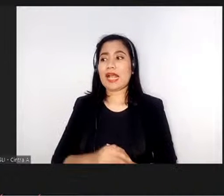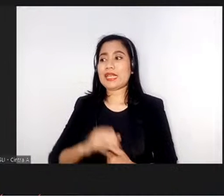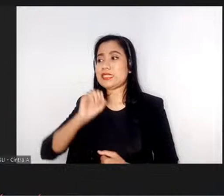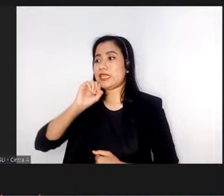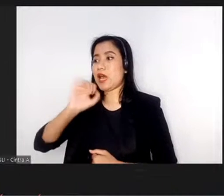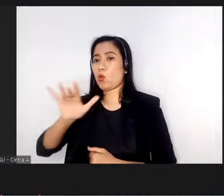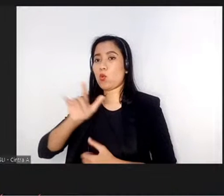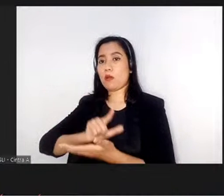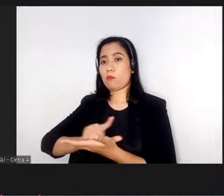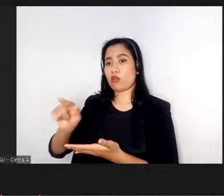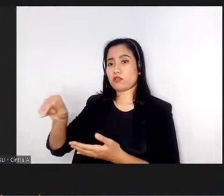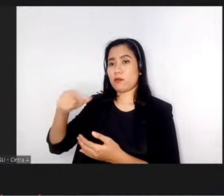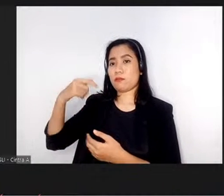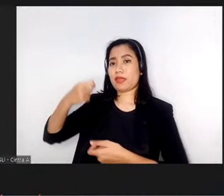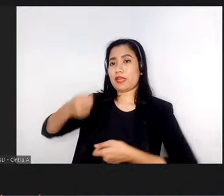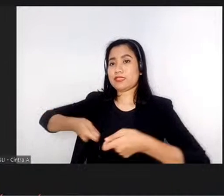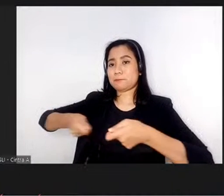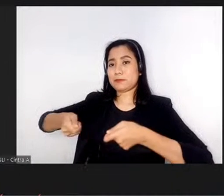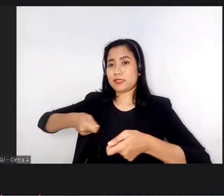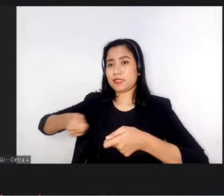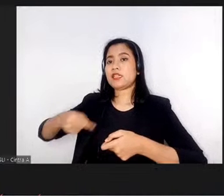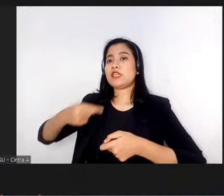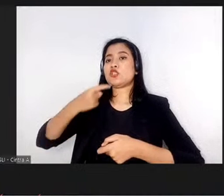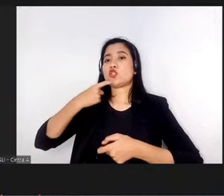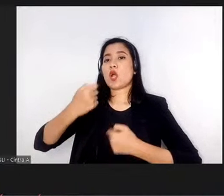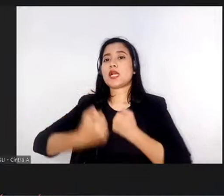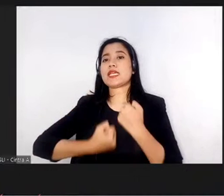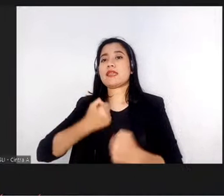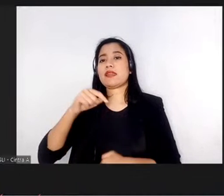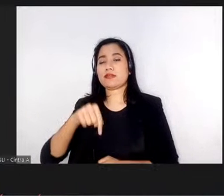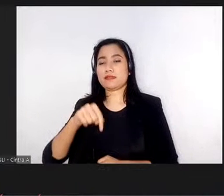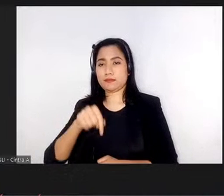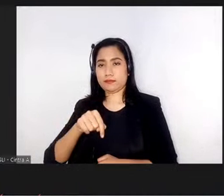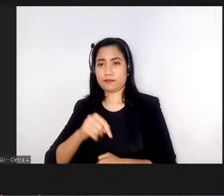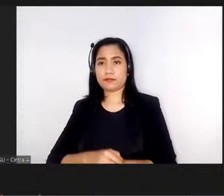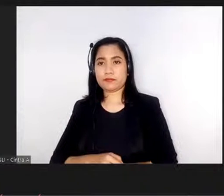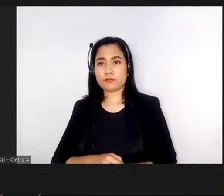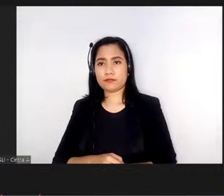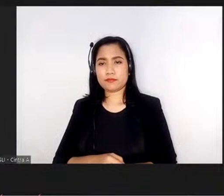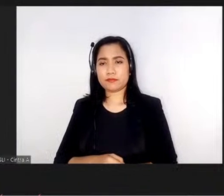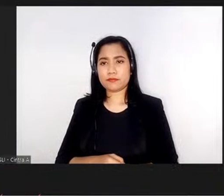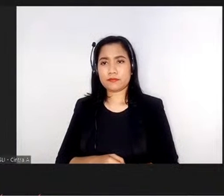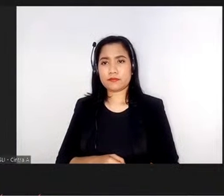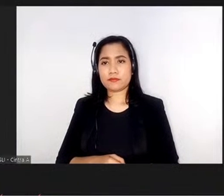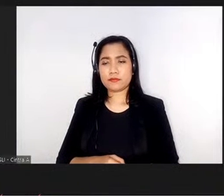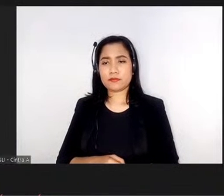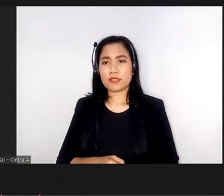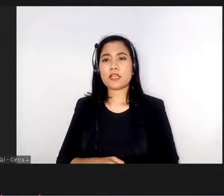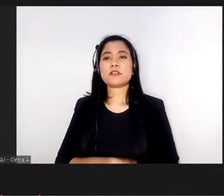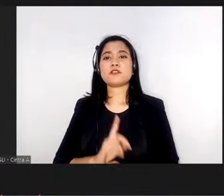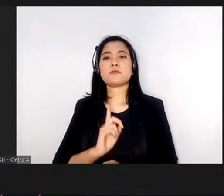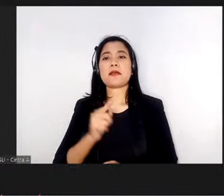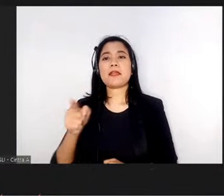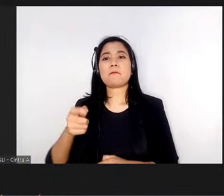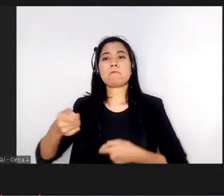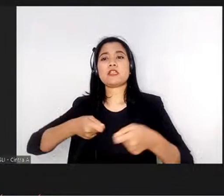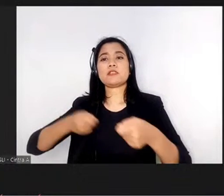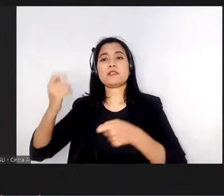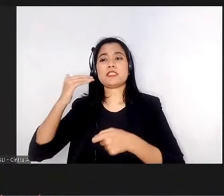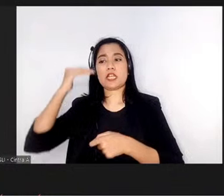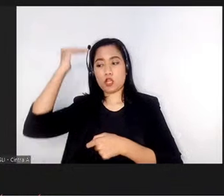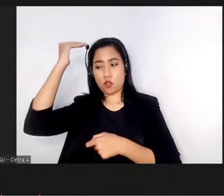tentang kegiatan-kegiatan ee yang ada sehingga para manajemen senior ini